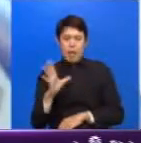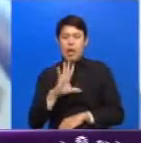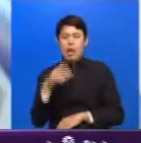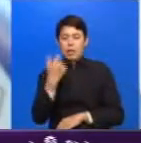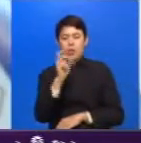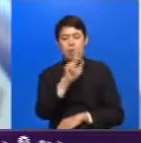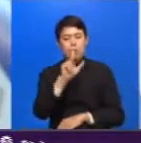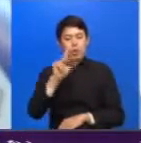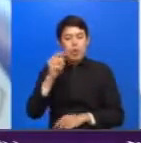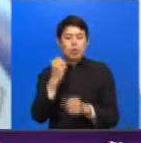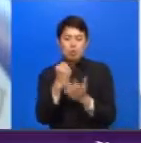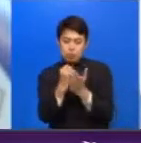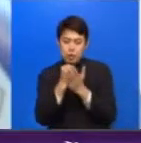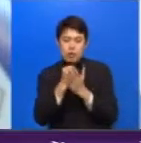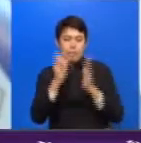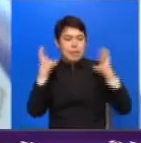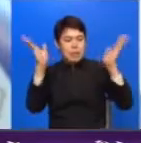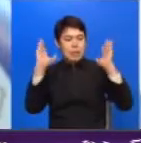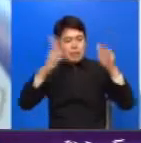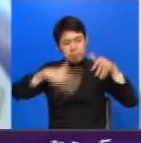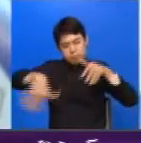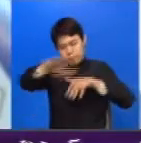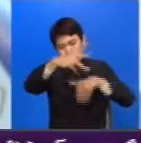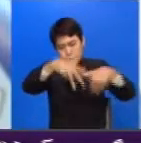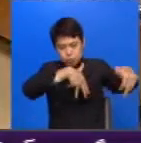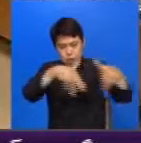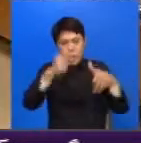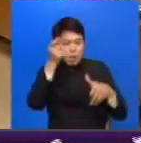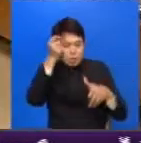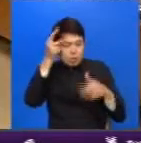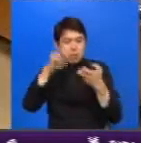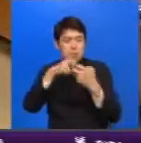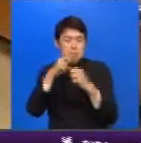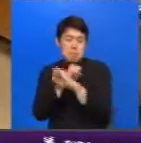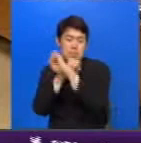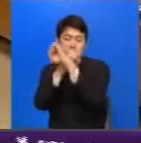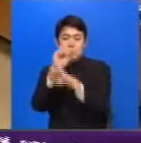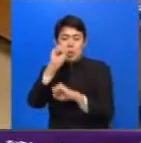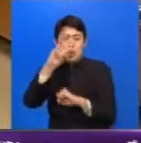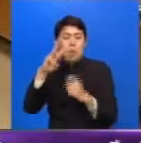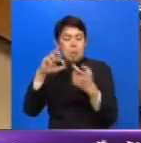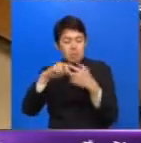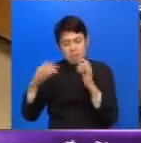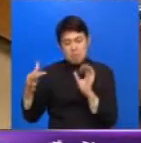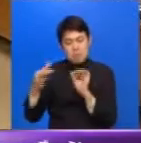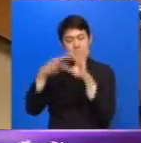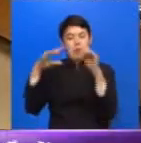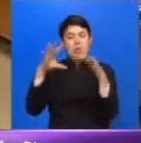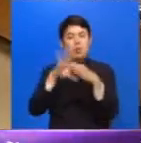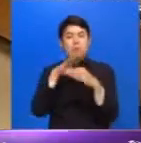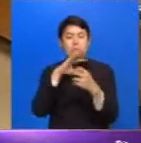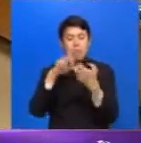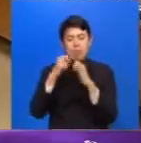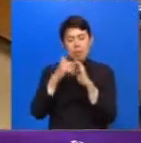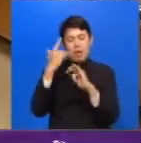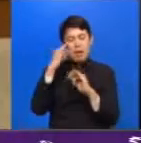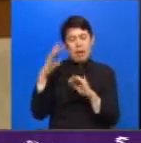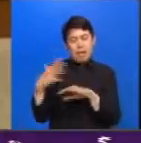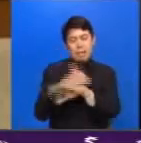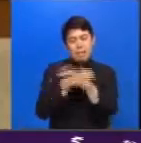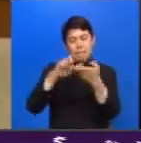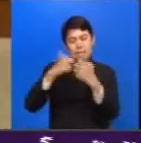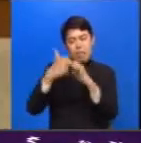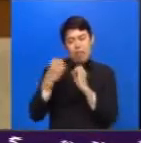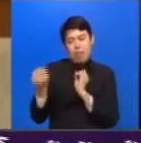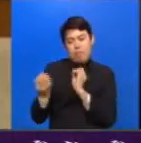ต้องการให้ก้บประชาสัมพันธ์ให้ประชาชนเข้าใจว่าการขัดขวางการเลือกตั้งสวไม่ได้ทำให้เกิดสุญญากาศทางการเมือง